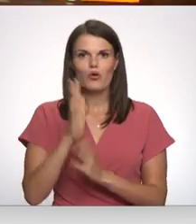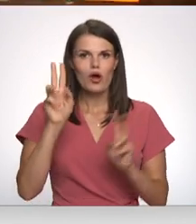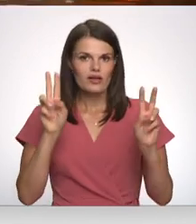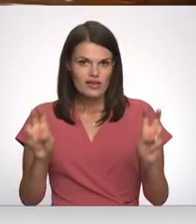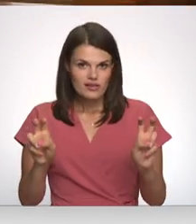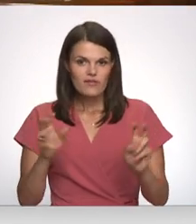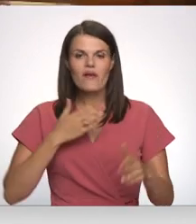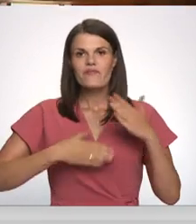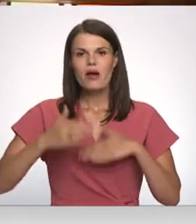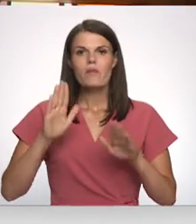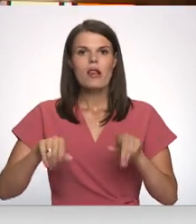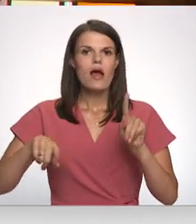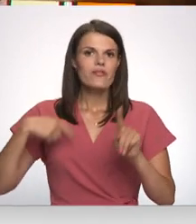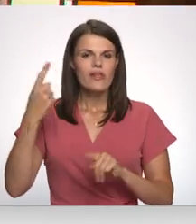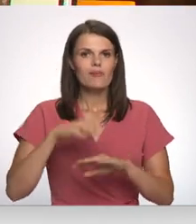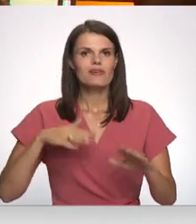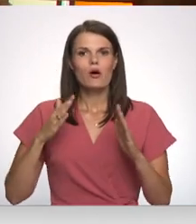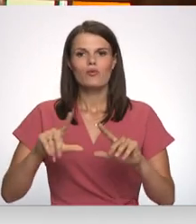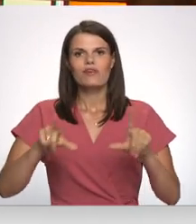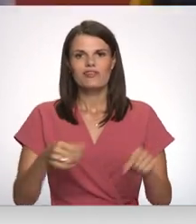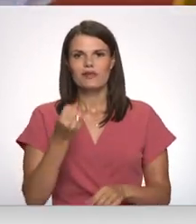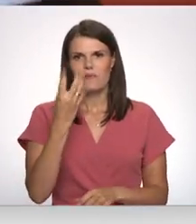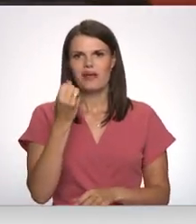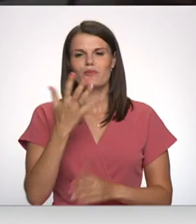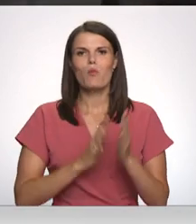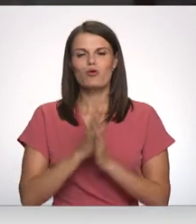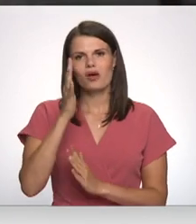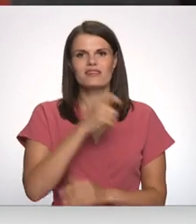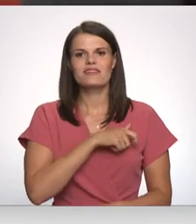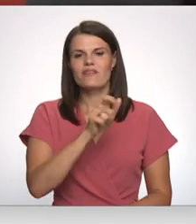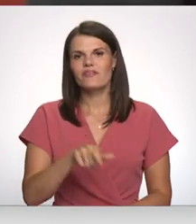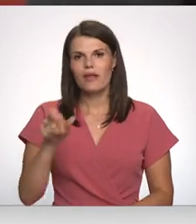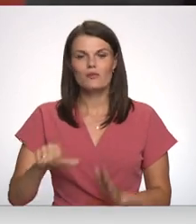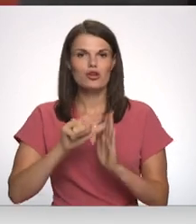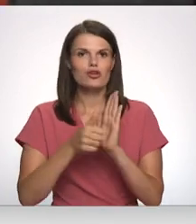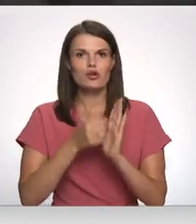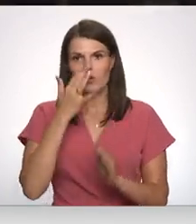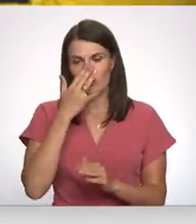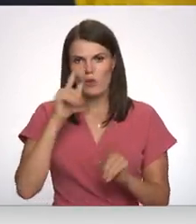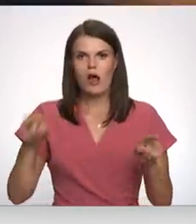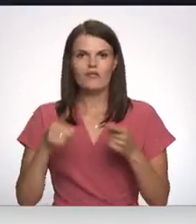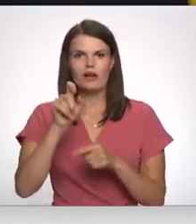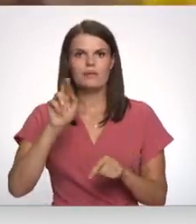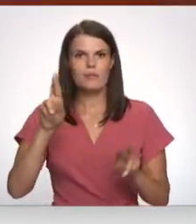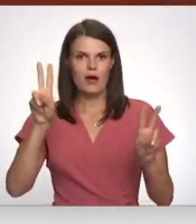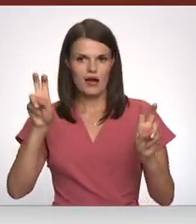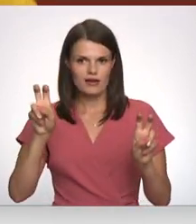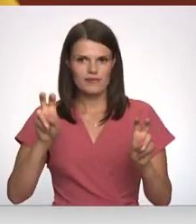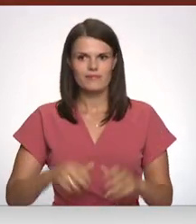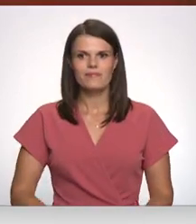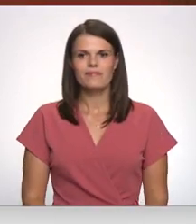lai nākamajā Saeimā būtu vismaz 15 progresīvi deputāti. 16. Numurs partijai attīstībai par.